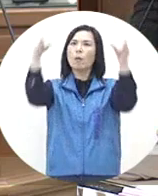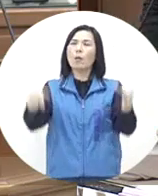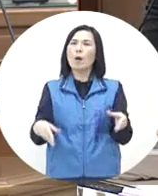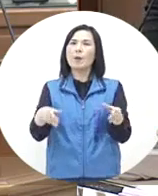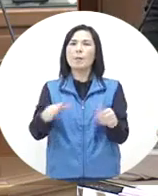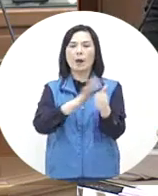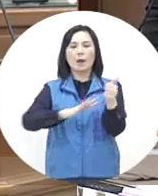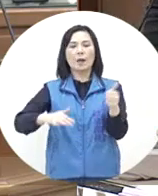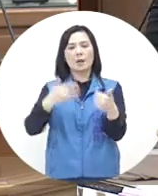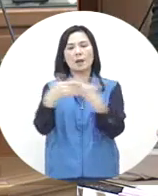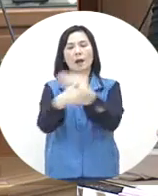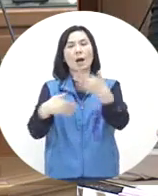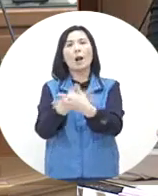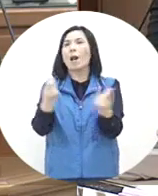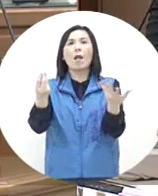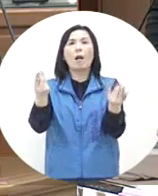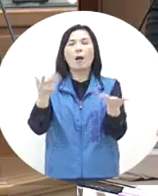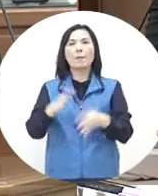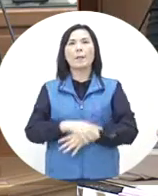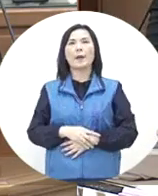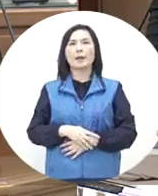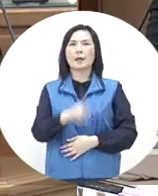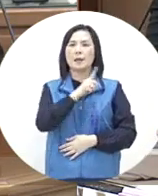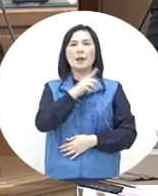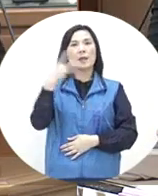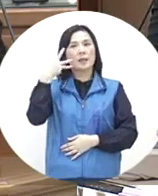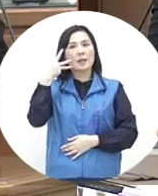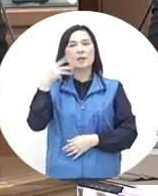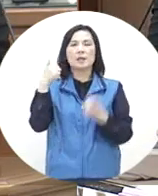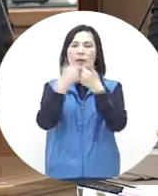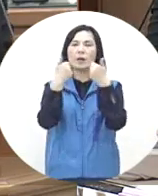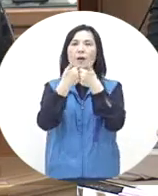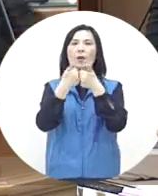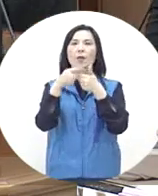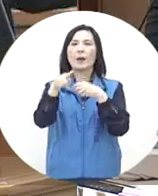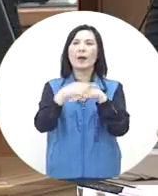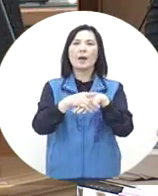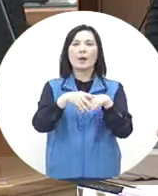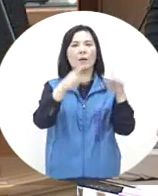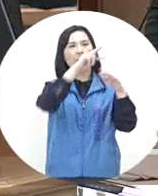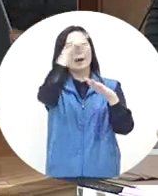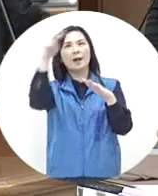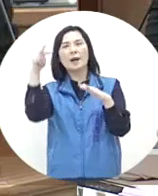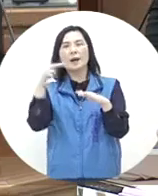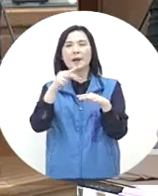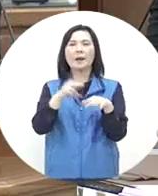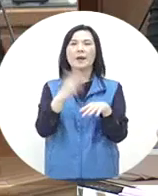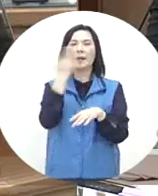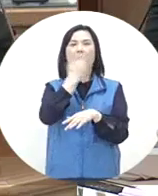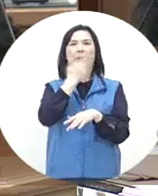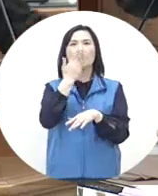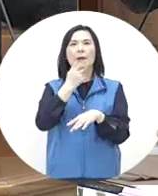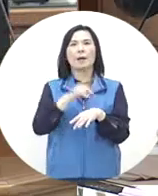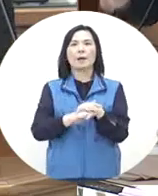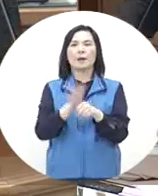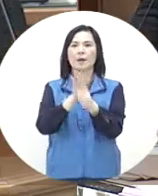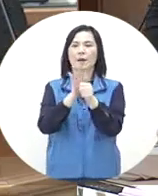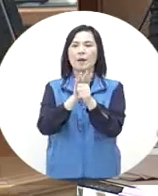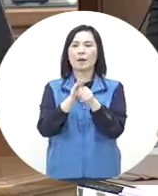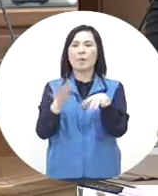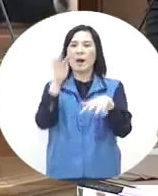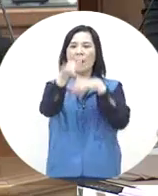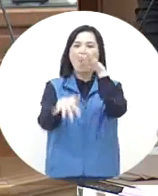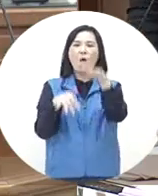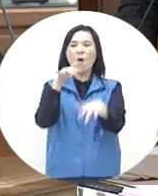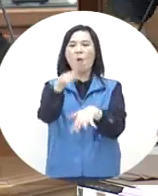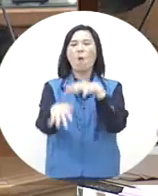全，而且自治会也同意怎么样把它做得更漂亮更好。那带动生意就想对了，你无生意做，干那一个